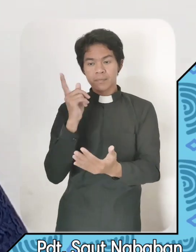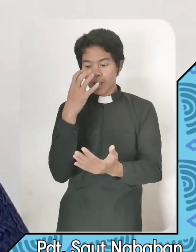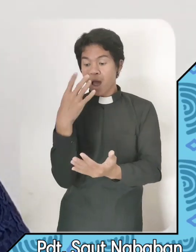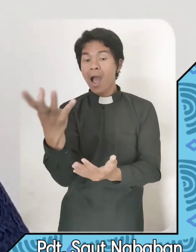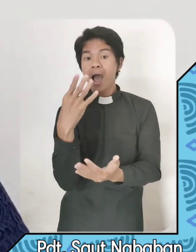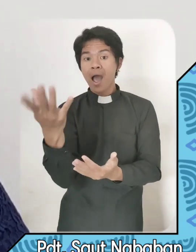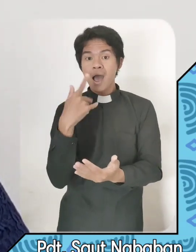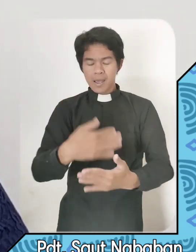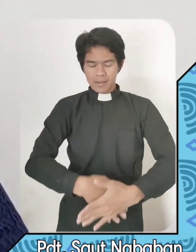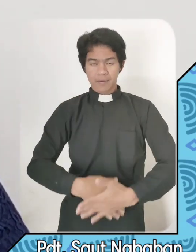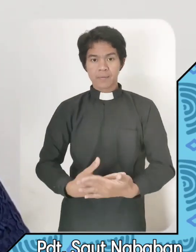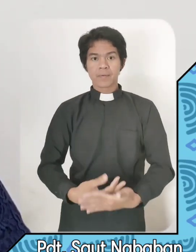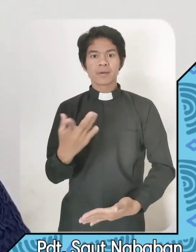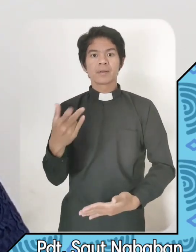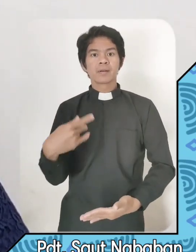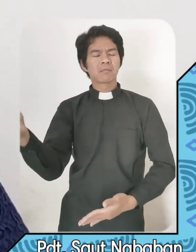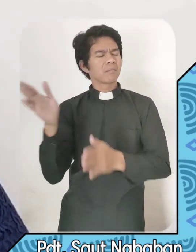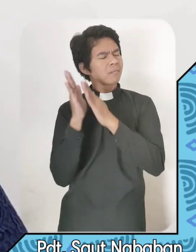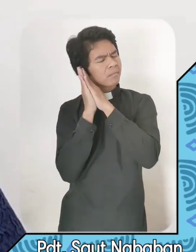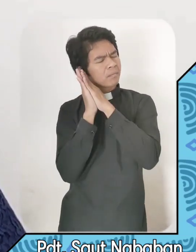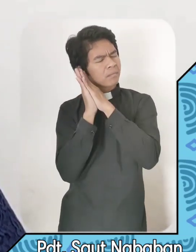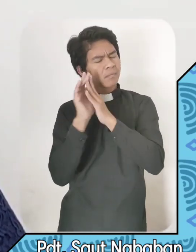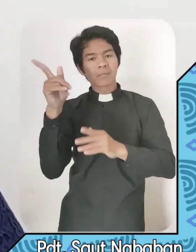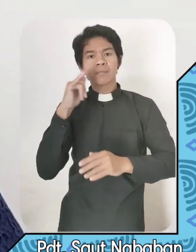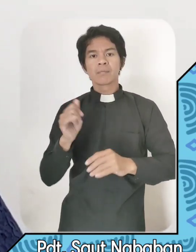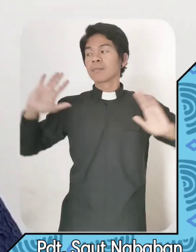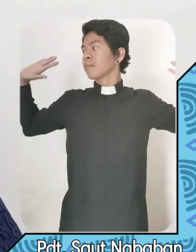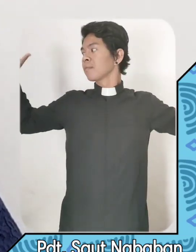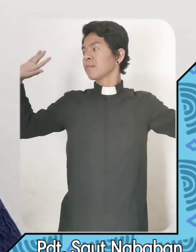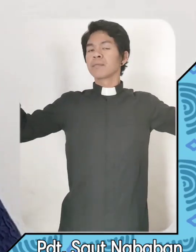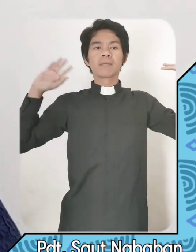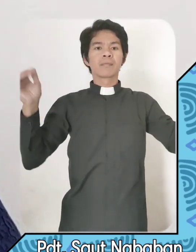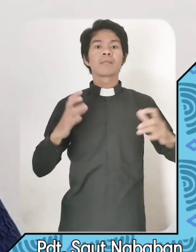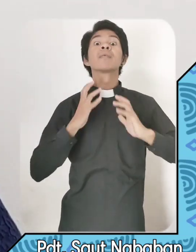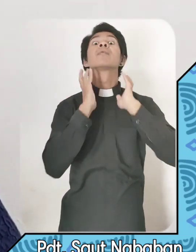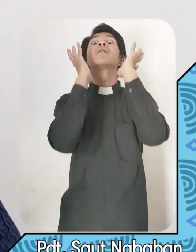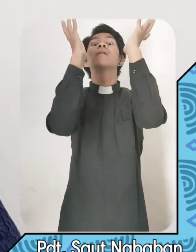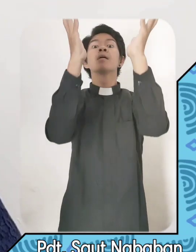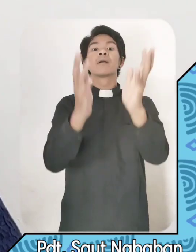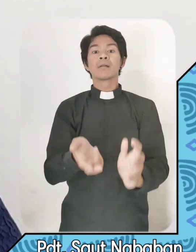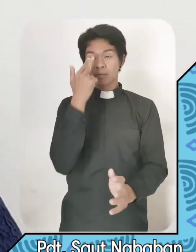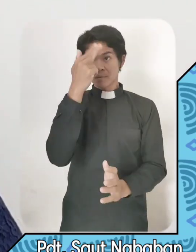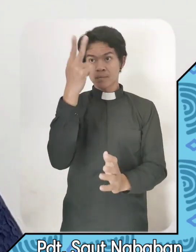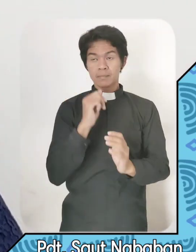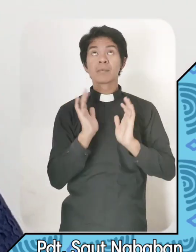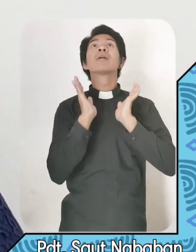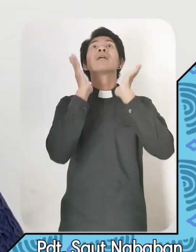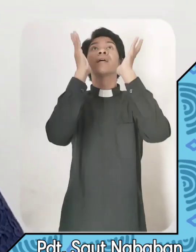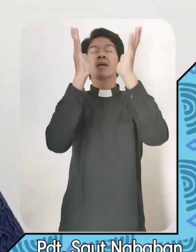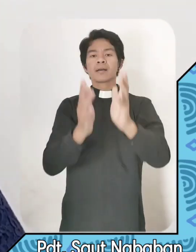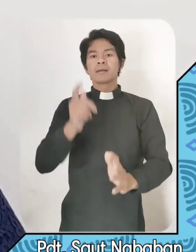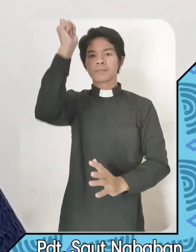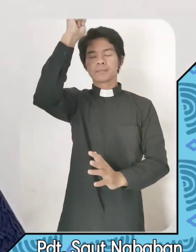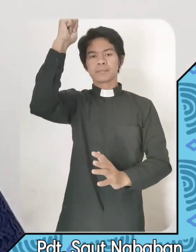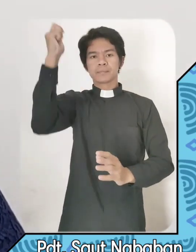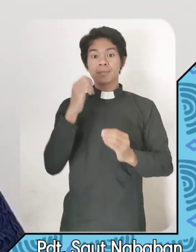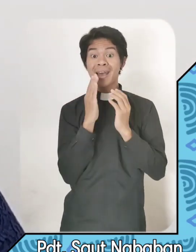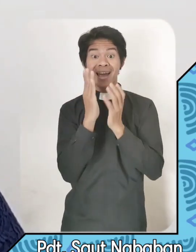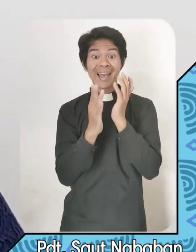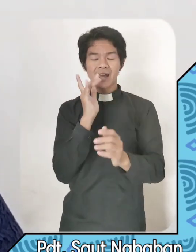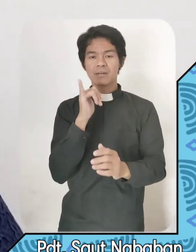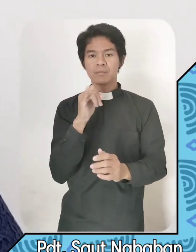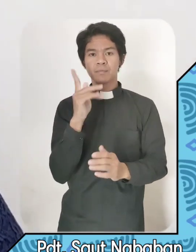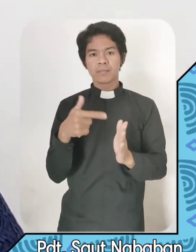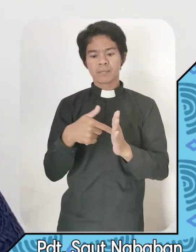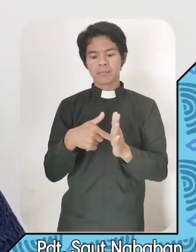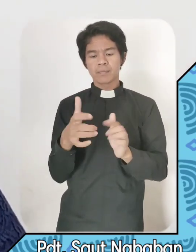kebangkitannya agar orang-orang yang tertidur di sekitarmu dapat bangun dan melihat kebangkitan Allah.